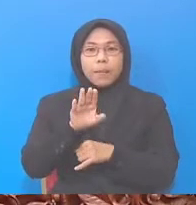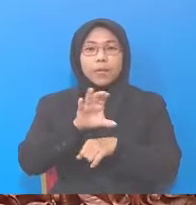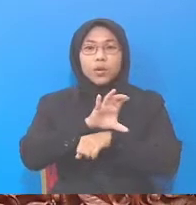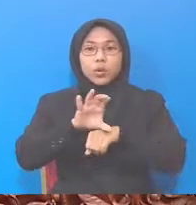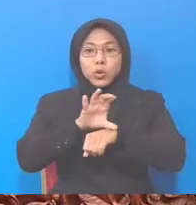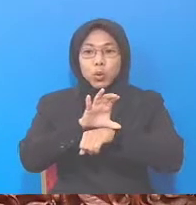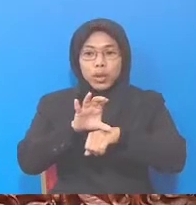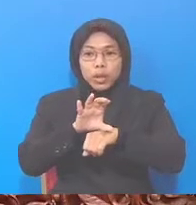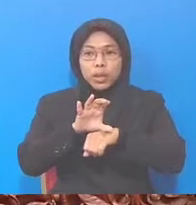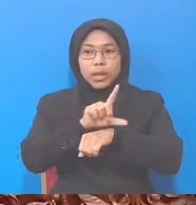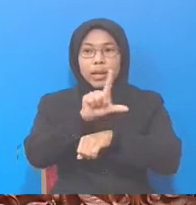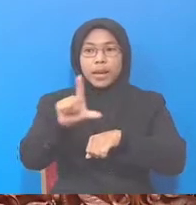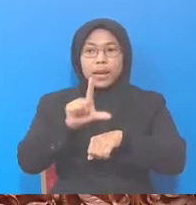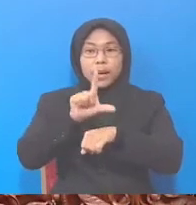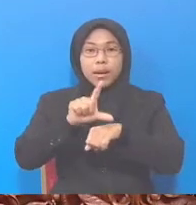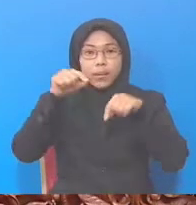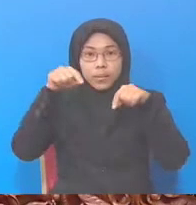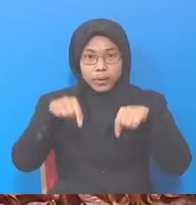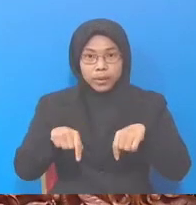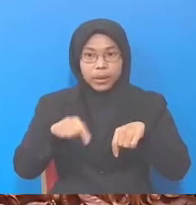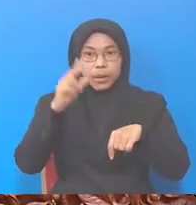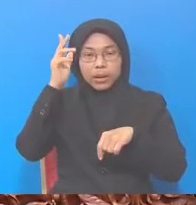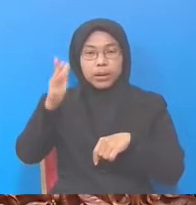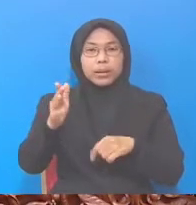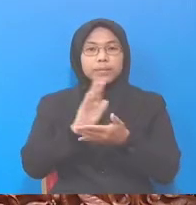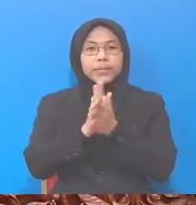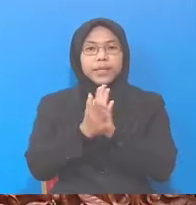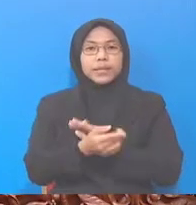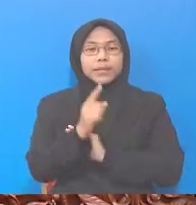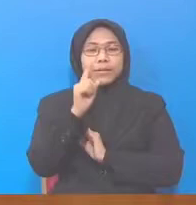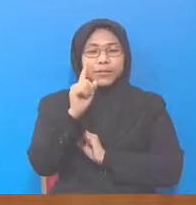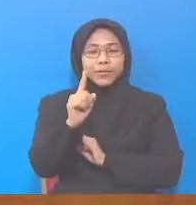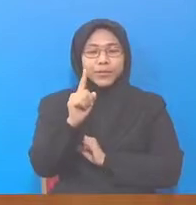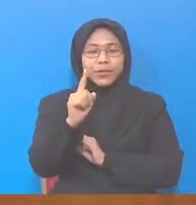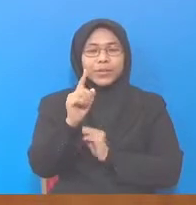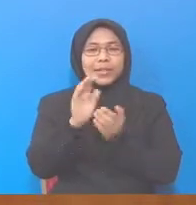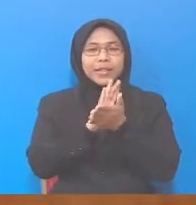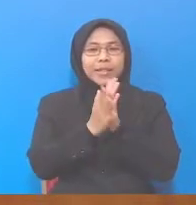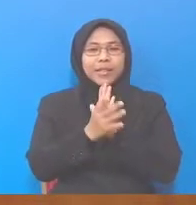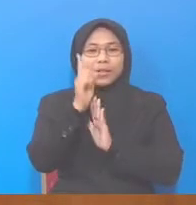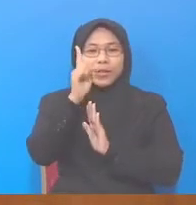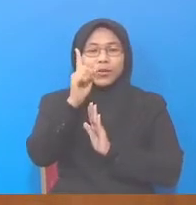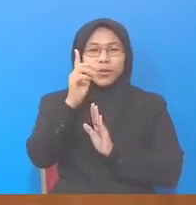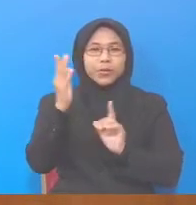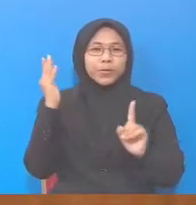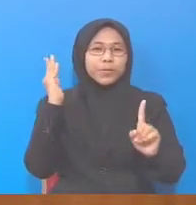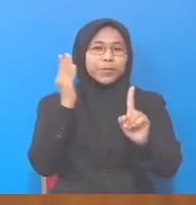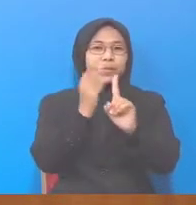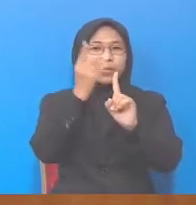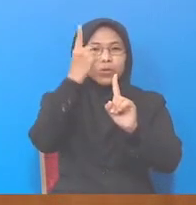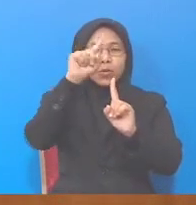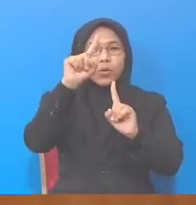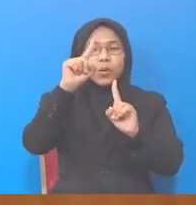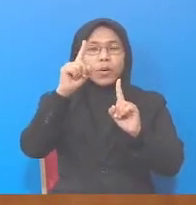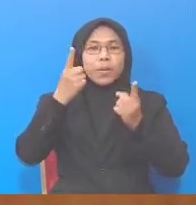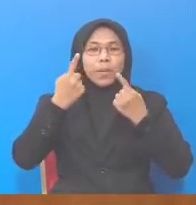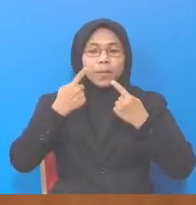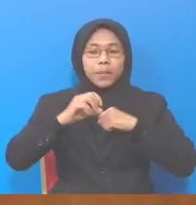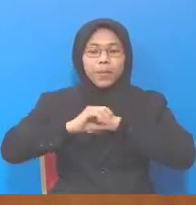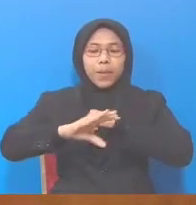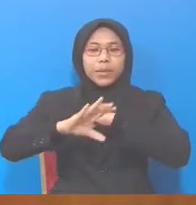coklat di Langkawi juga akan menjadi satu Mercu tanda untuk kita mempromosikan